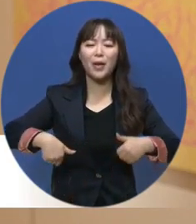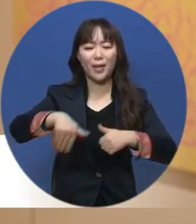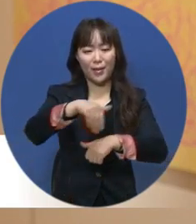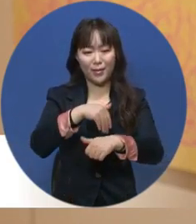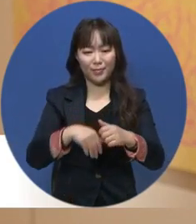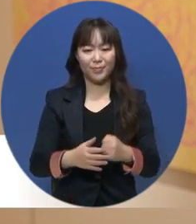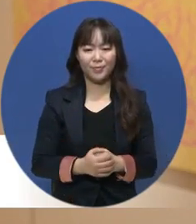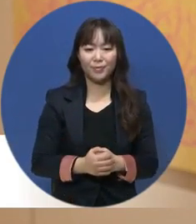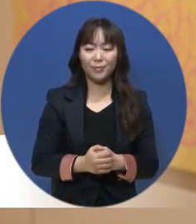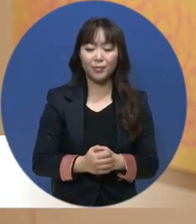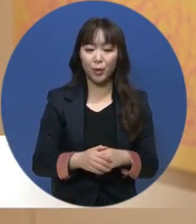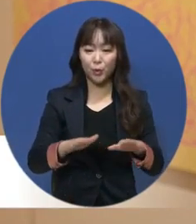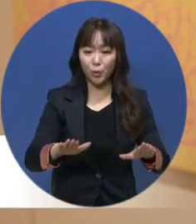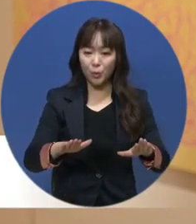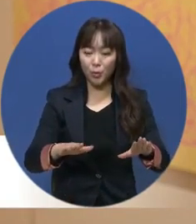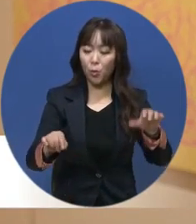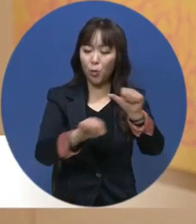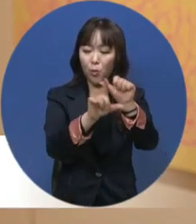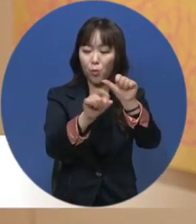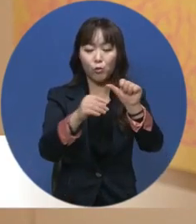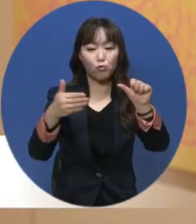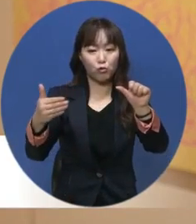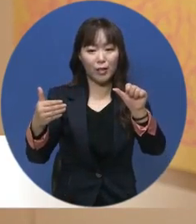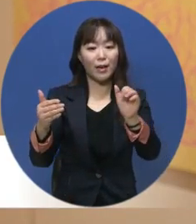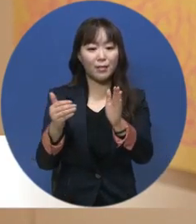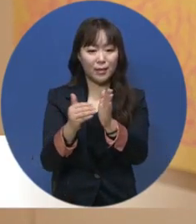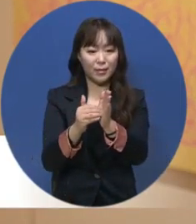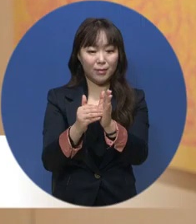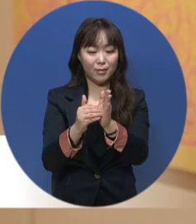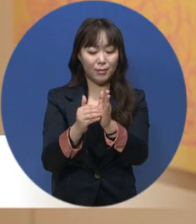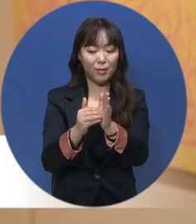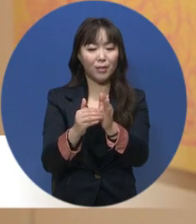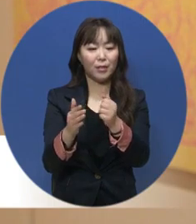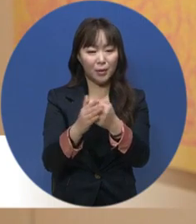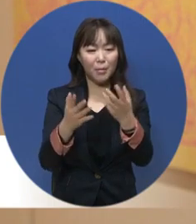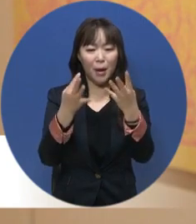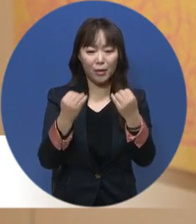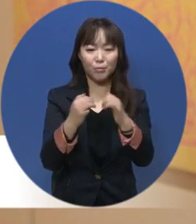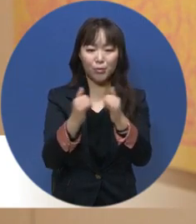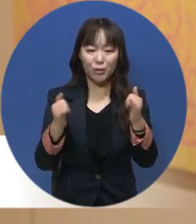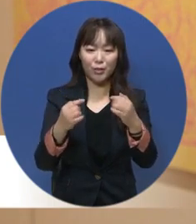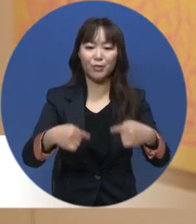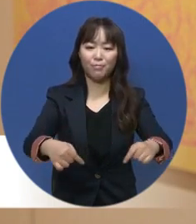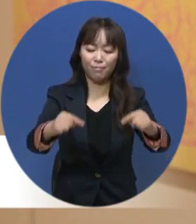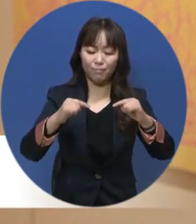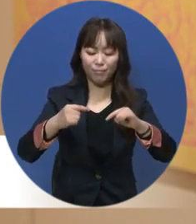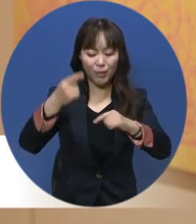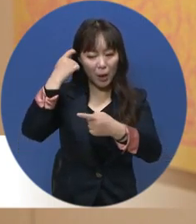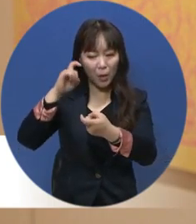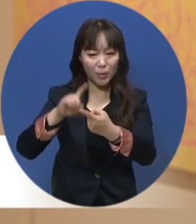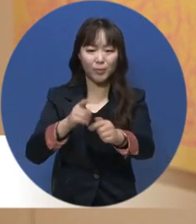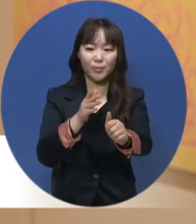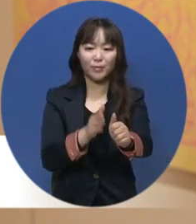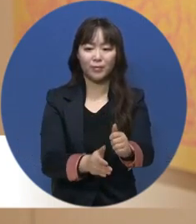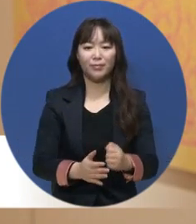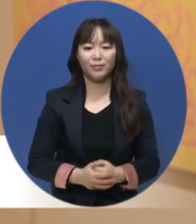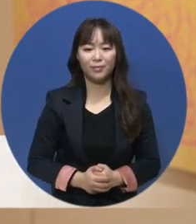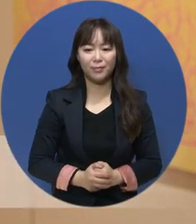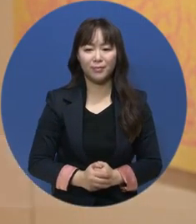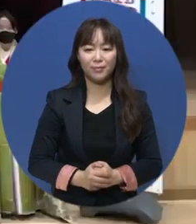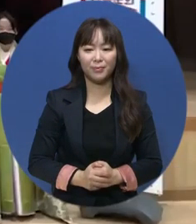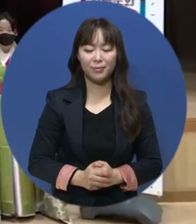입니다 이 전시는 5월 2일까지 계속된 이 많은 관람객 분 들의 관심을 부탁